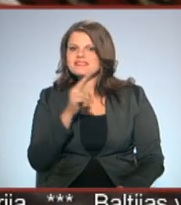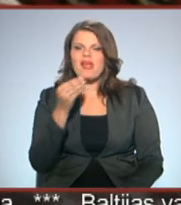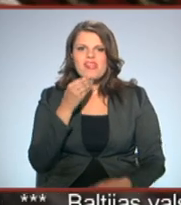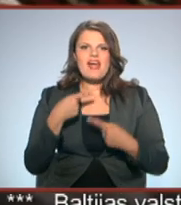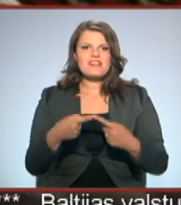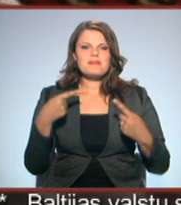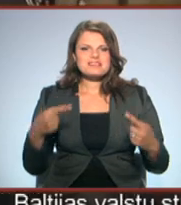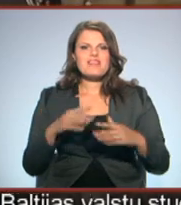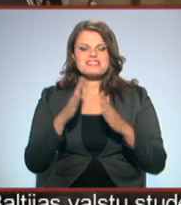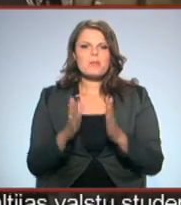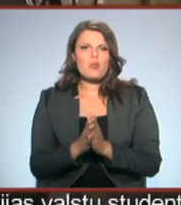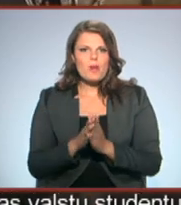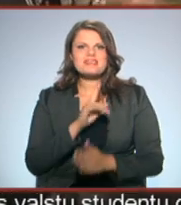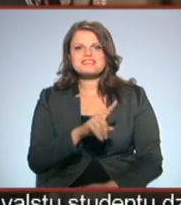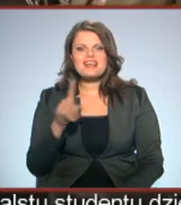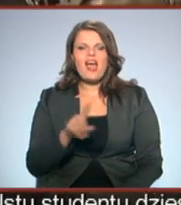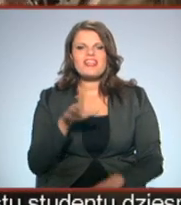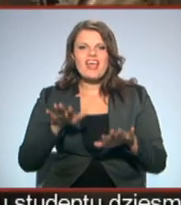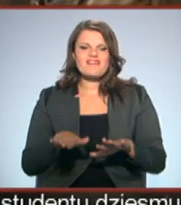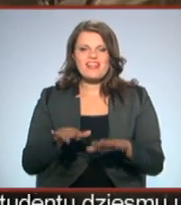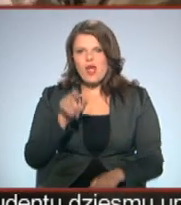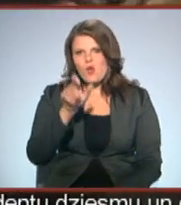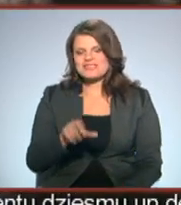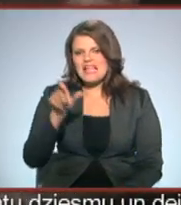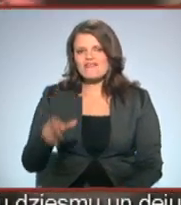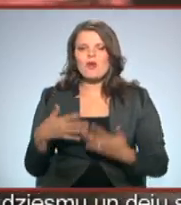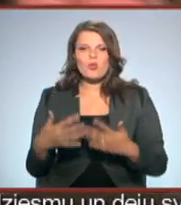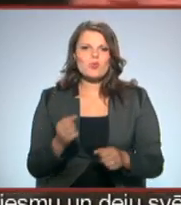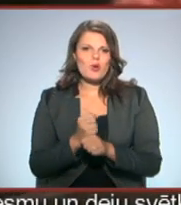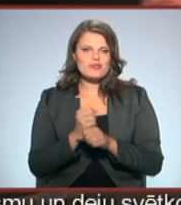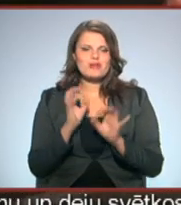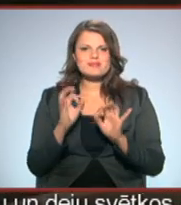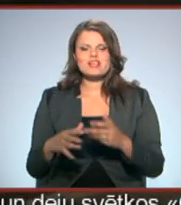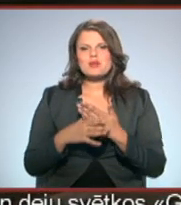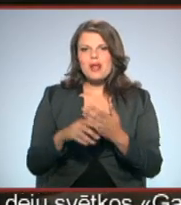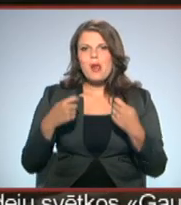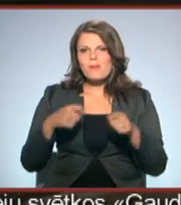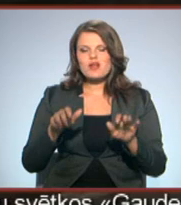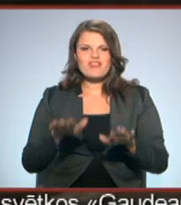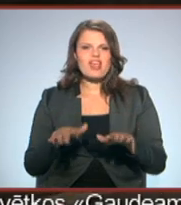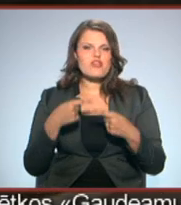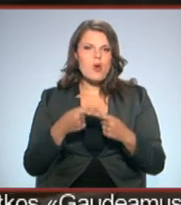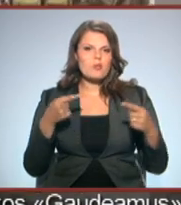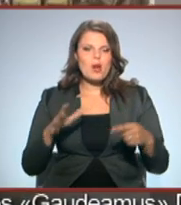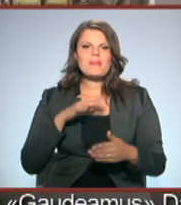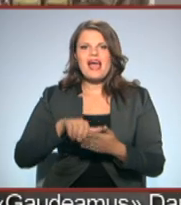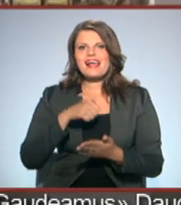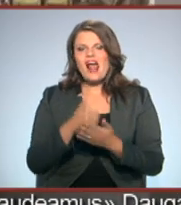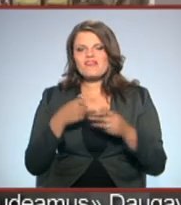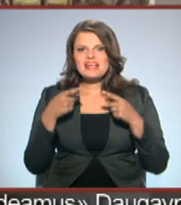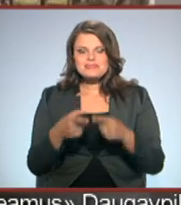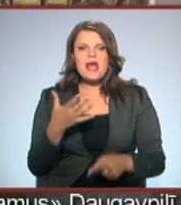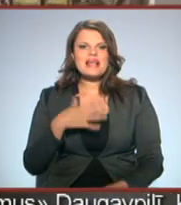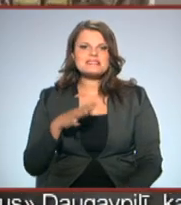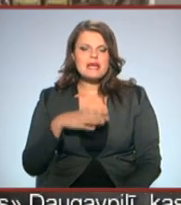bet visām, kas kopīgs. Katra ir vietējo ļaužu roku darbs. Tieši palīdzēt pārdot vietējo produktu bija galvenais mērķis, kāpēc